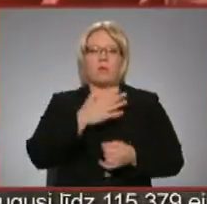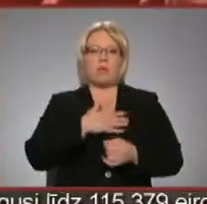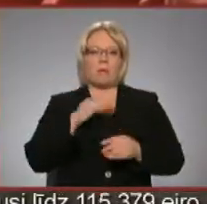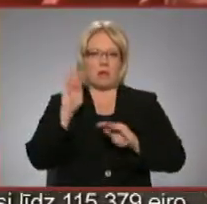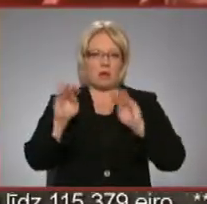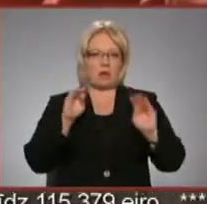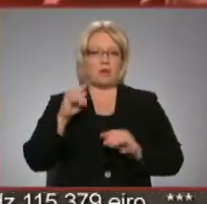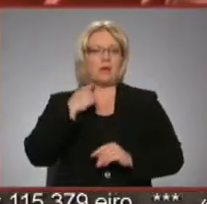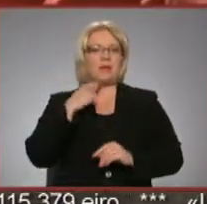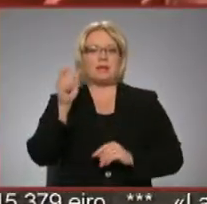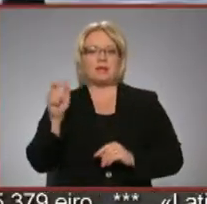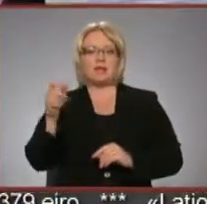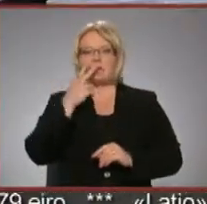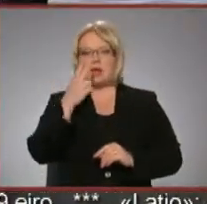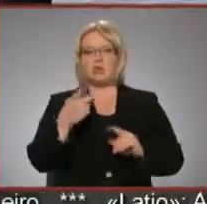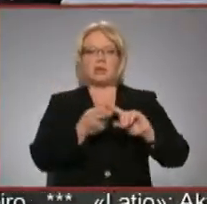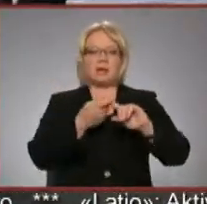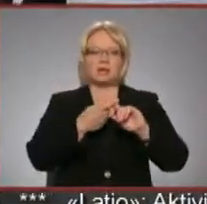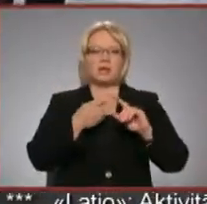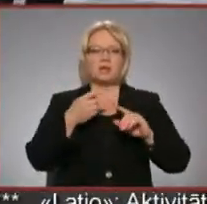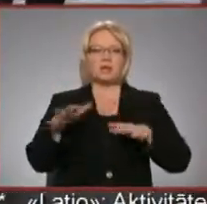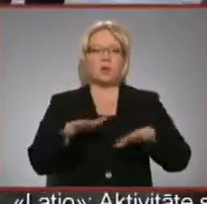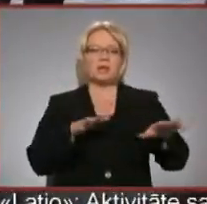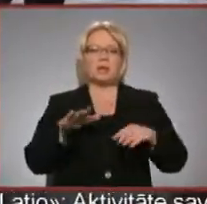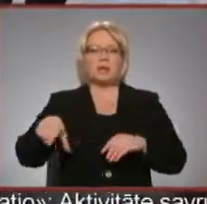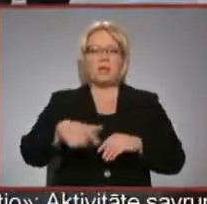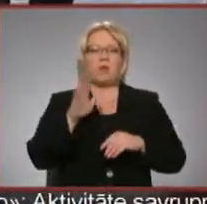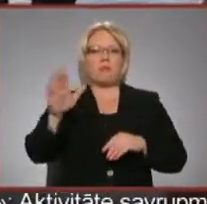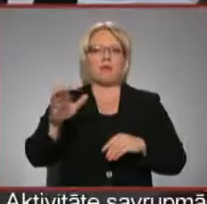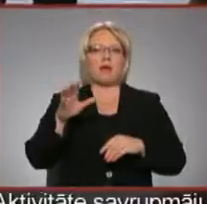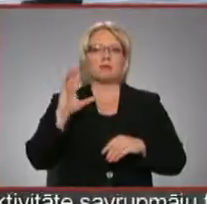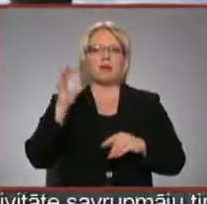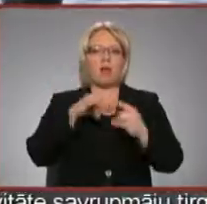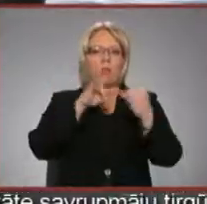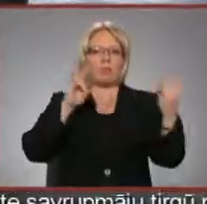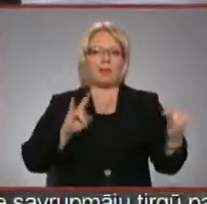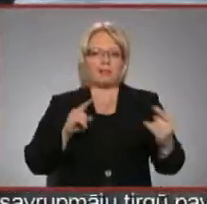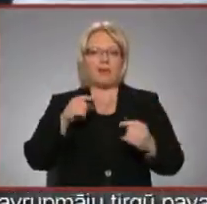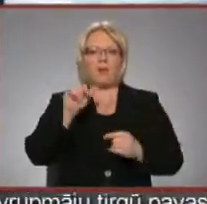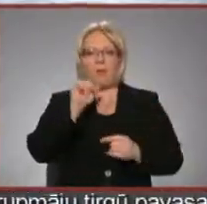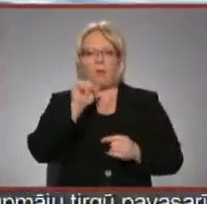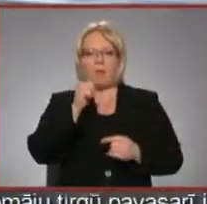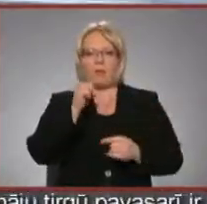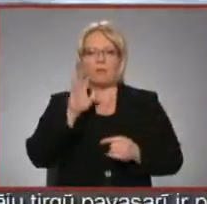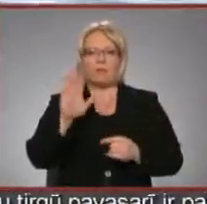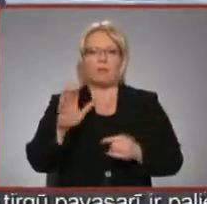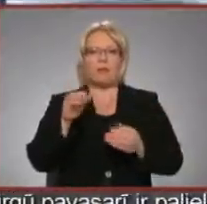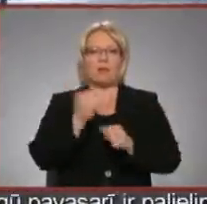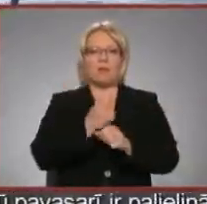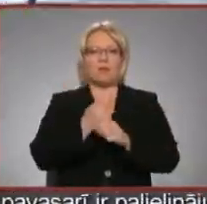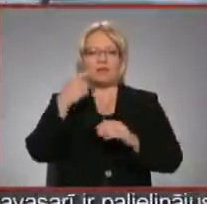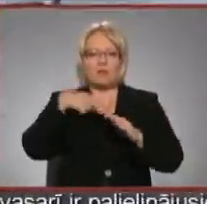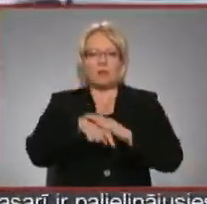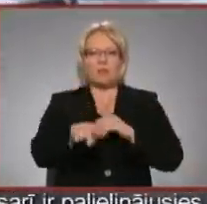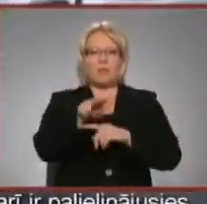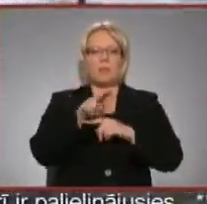labiekārtojot. Rīdzinieks skatienus piesaistīja rosību Daugavā pie salu tilta. Ūdenī pilnā ekipējumā darbojās Latvijas zemūdens